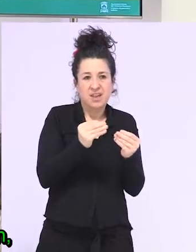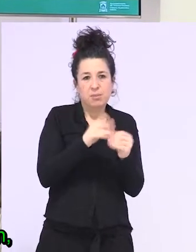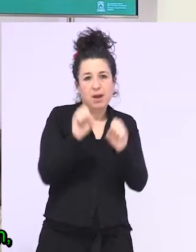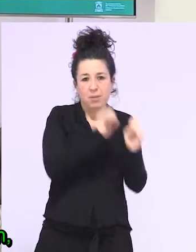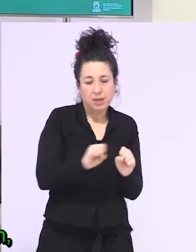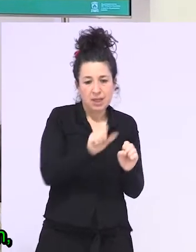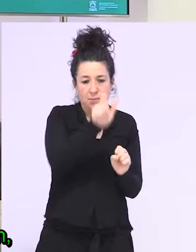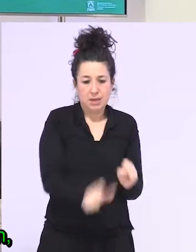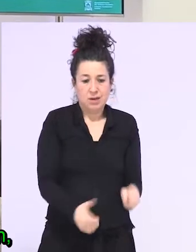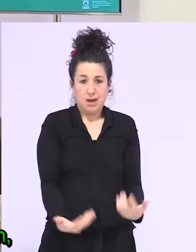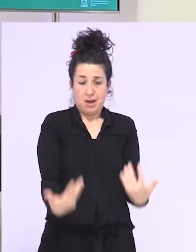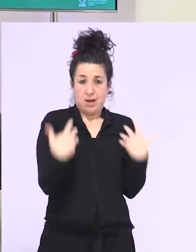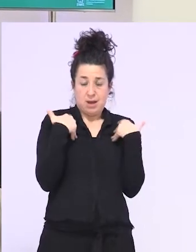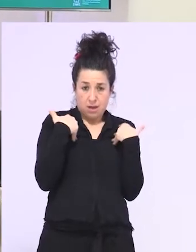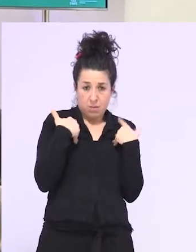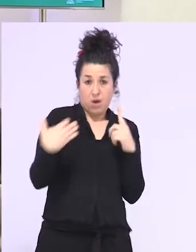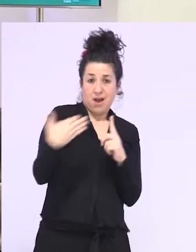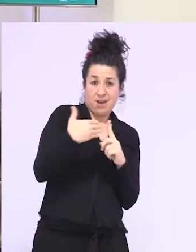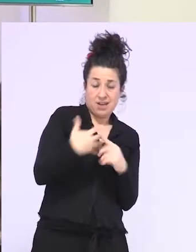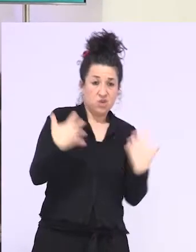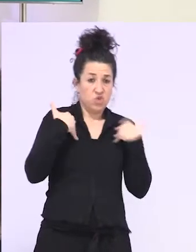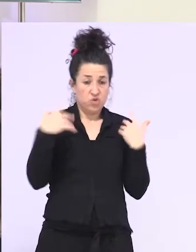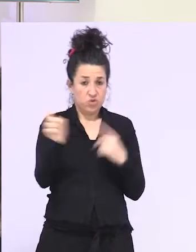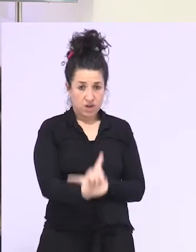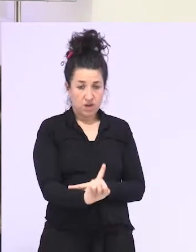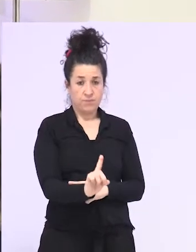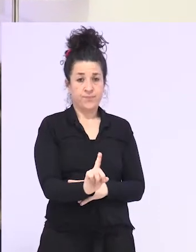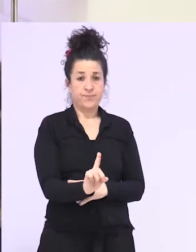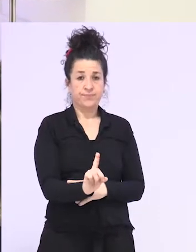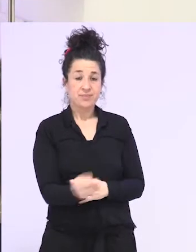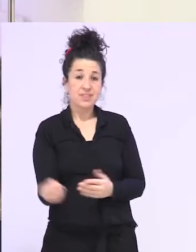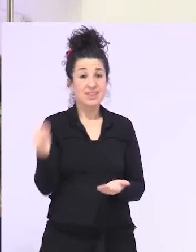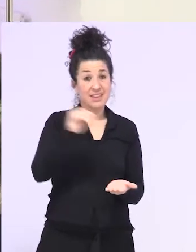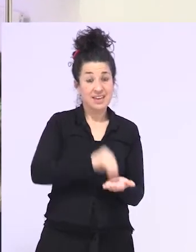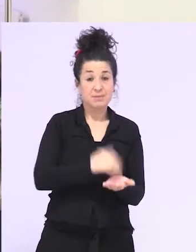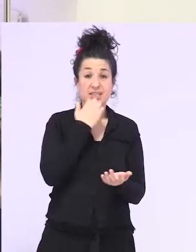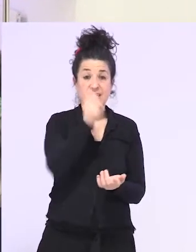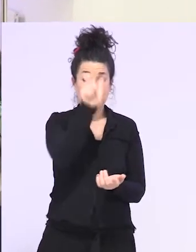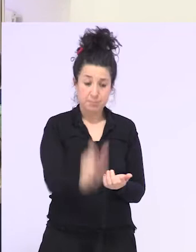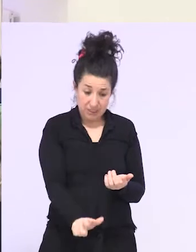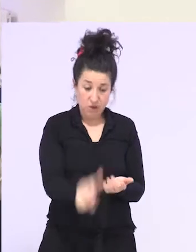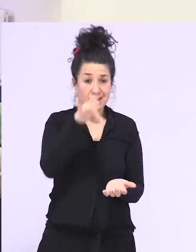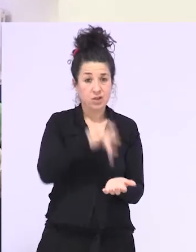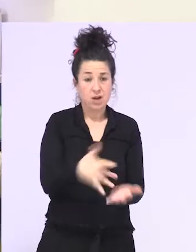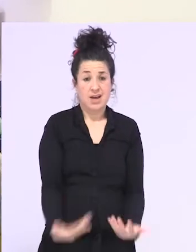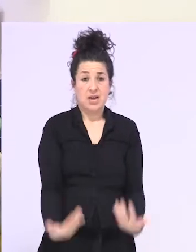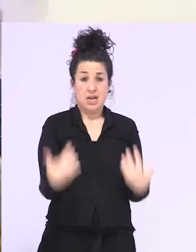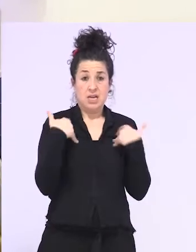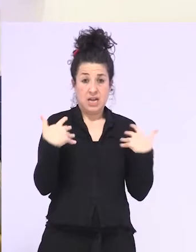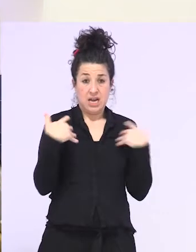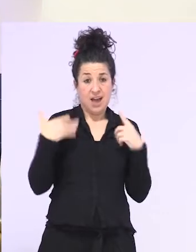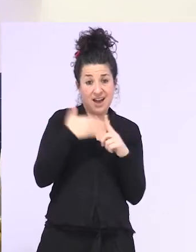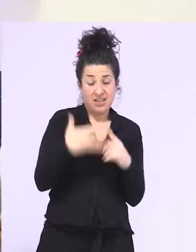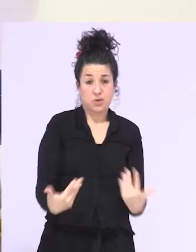Are gehiago horrelako erasoak direnean, ez? Erasoa sufritu duena danean lekuko bakarra, askoz gogorragoak dira, ze